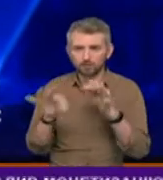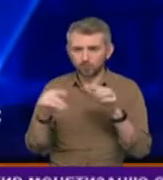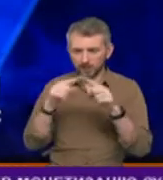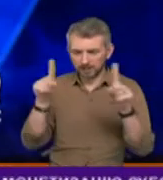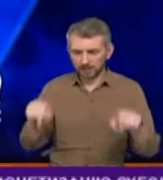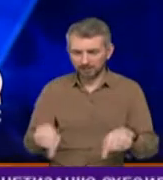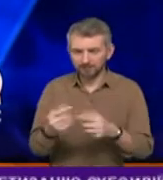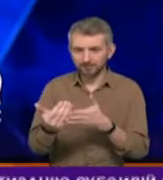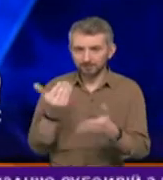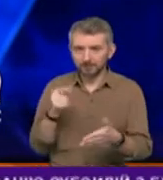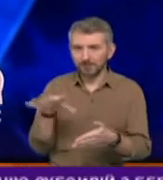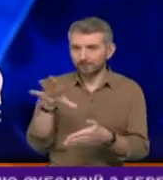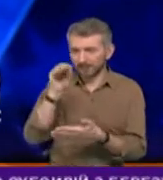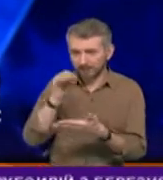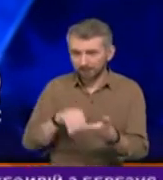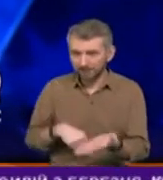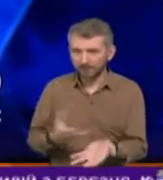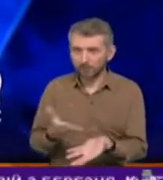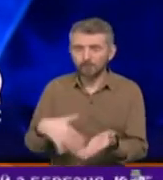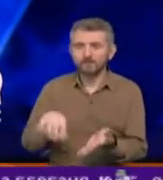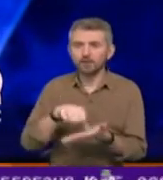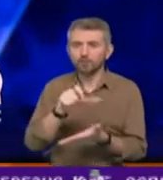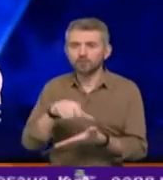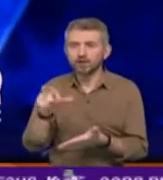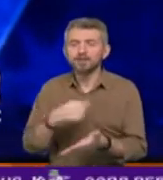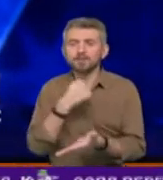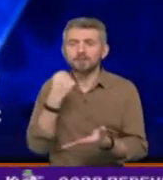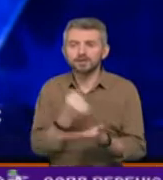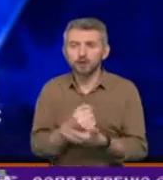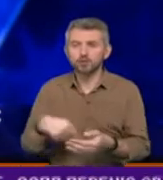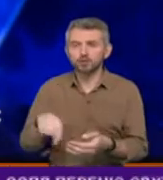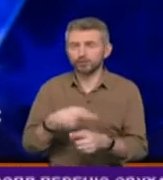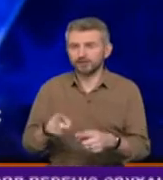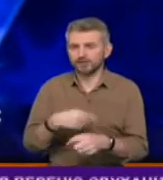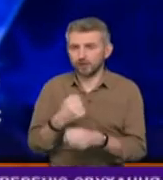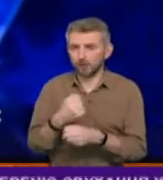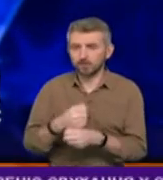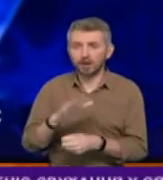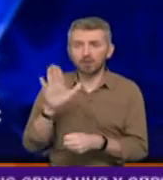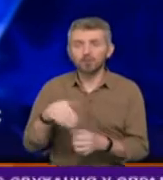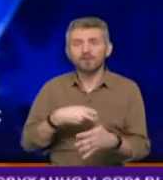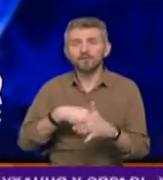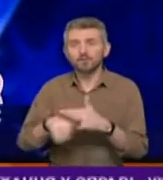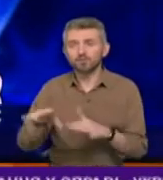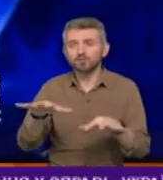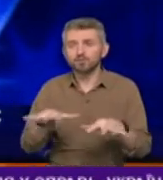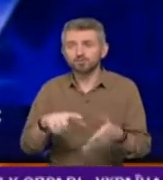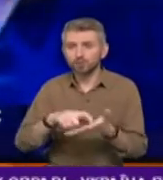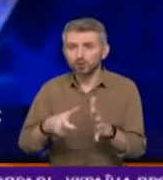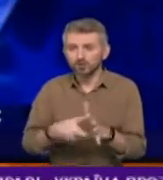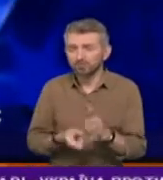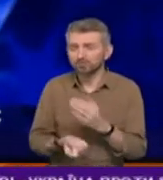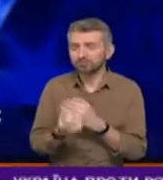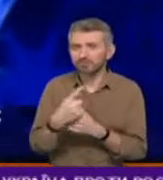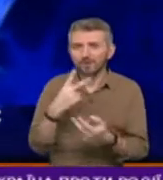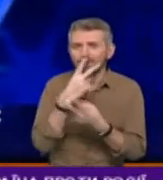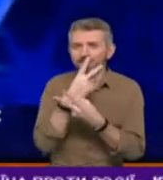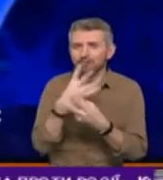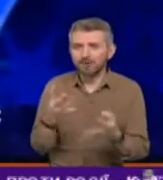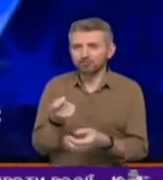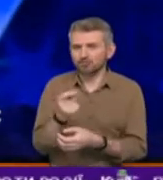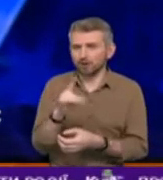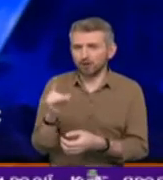вищої освіти, які цього року здобувають повну загальну середню освіту, вони обов'язково складатимуть ДПА у формі ЗНО, що фактично для них